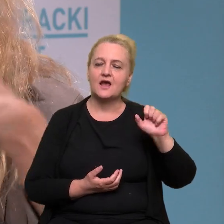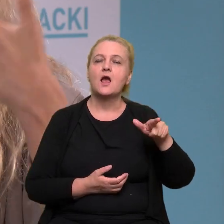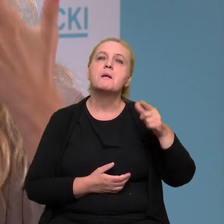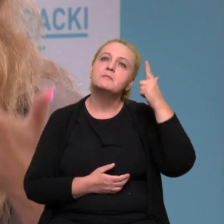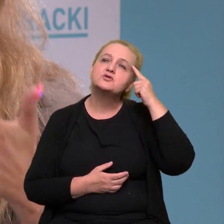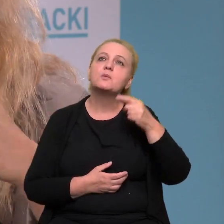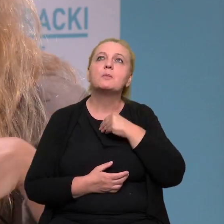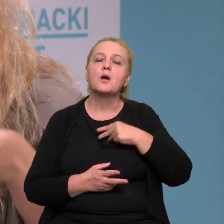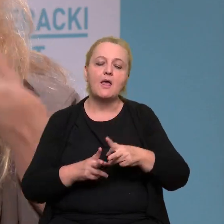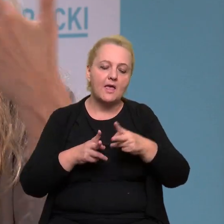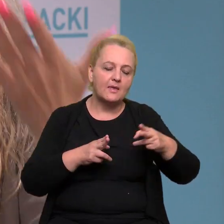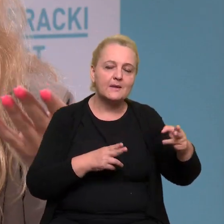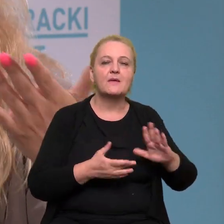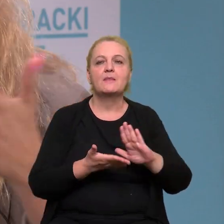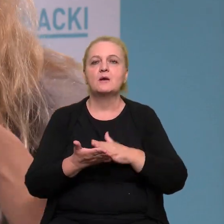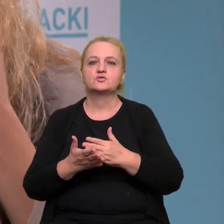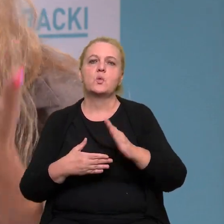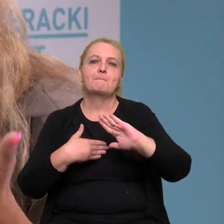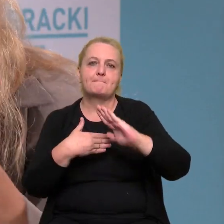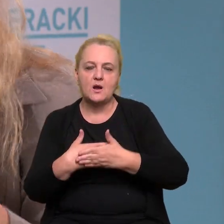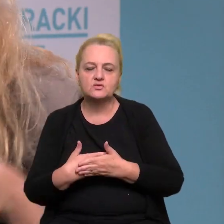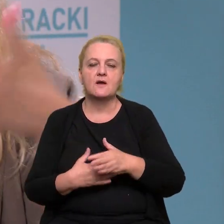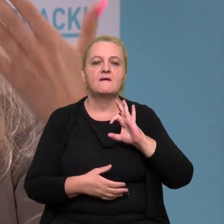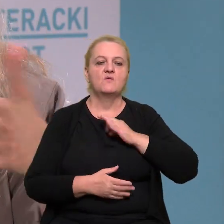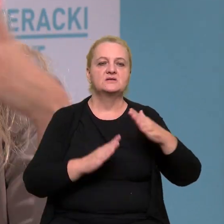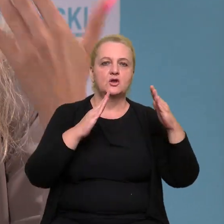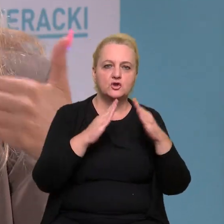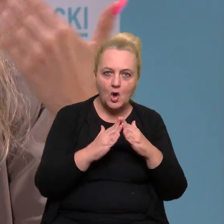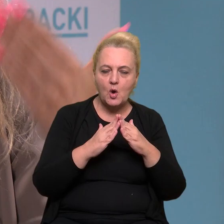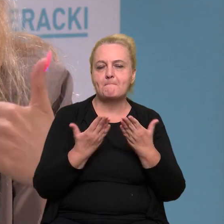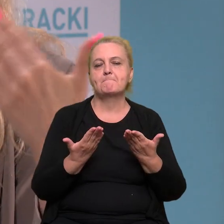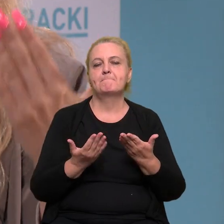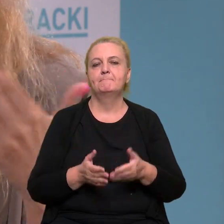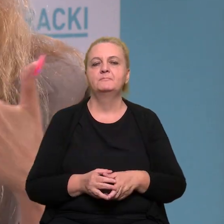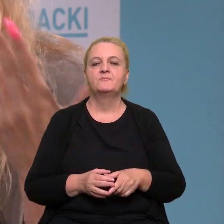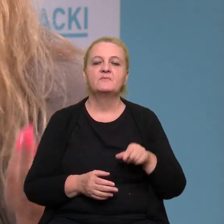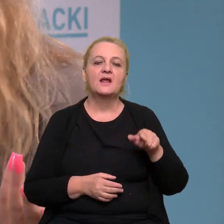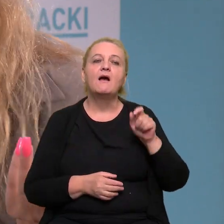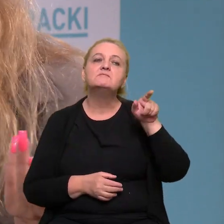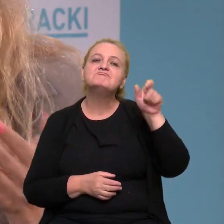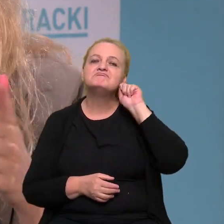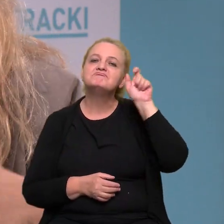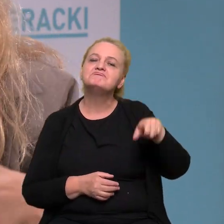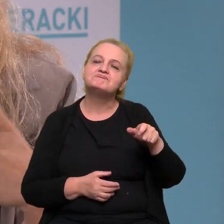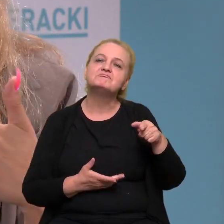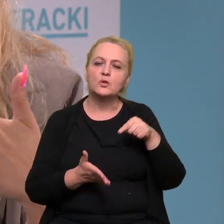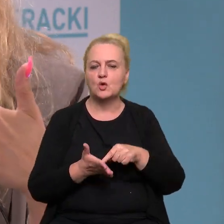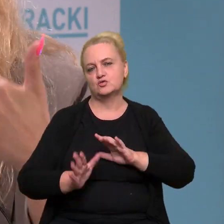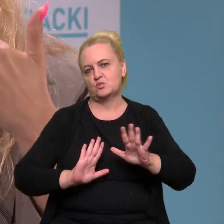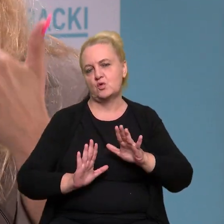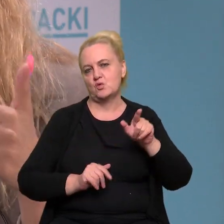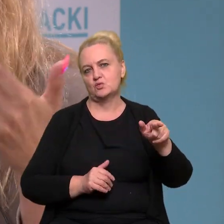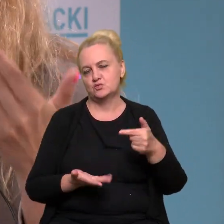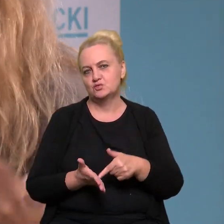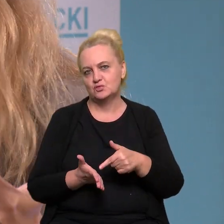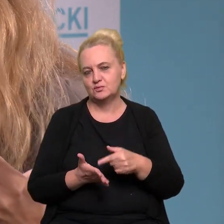etapy, na przykład małżeństwo, potem własny dom. I ona definiuje się w taki sposób,